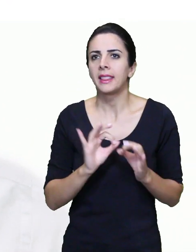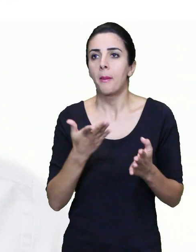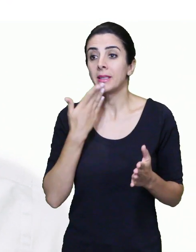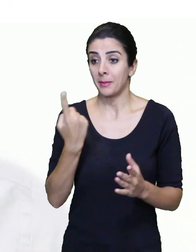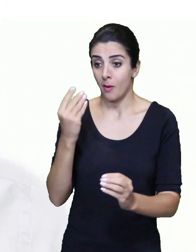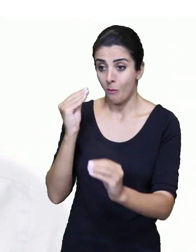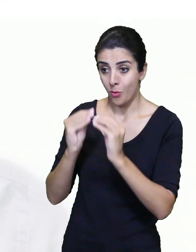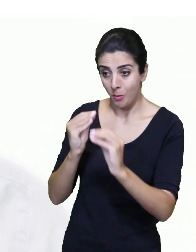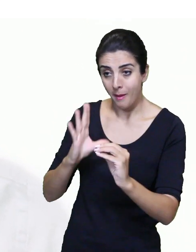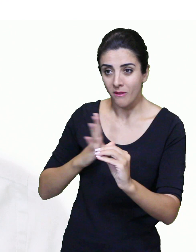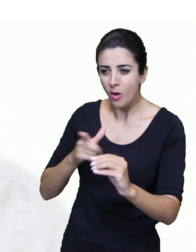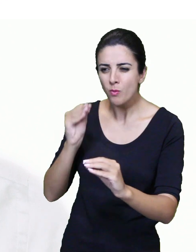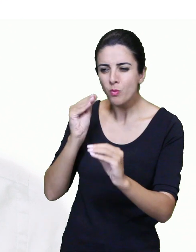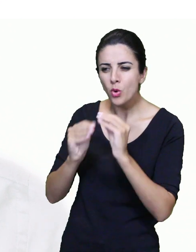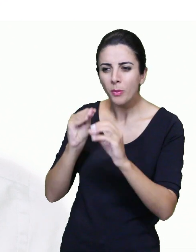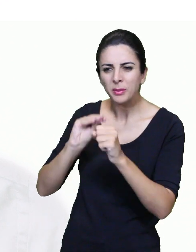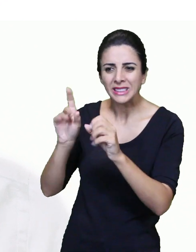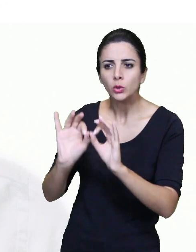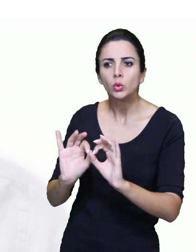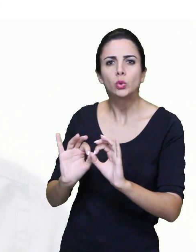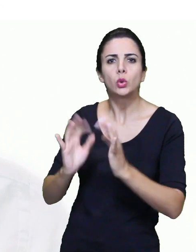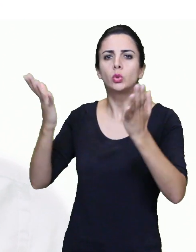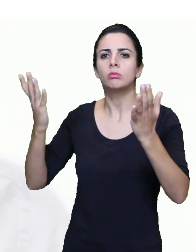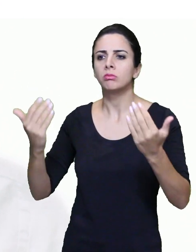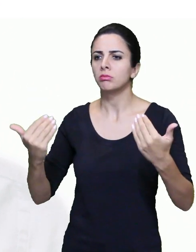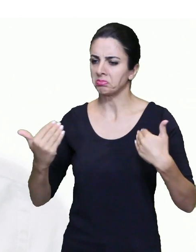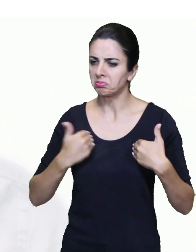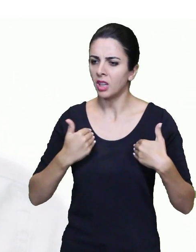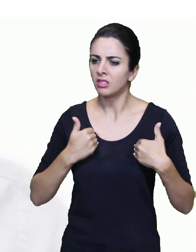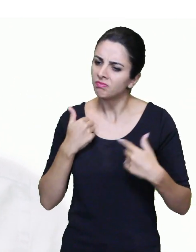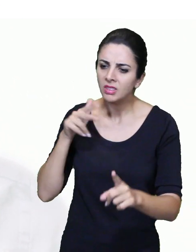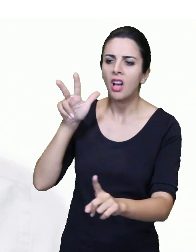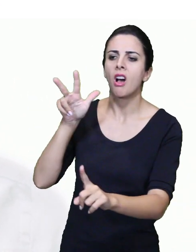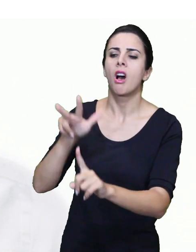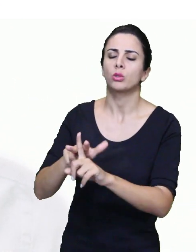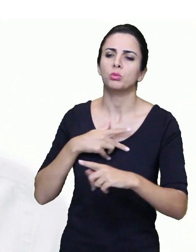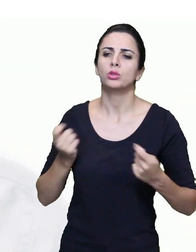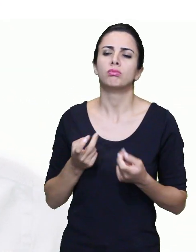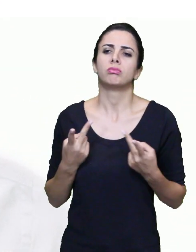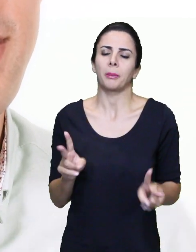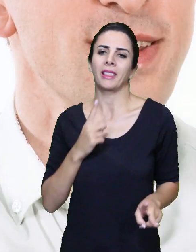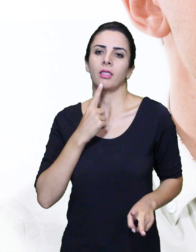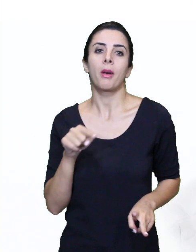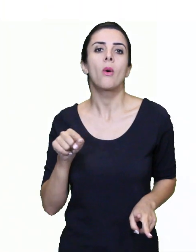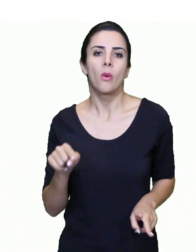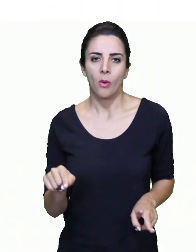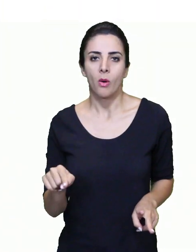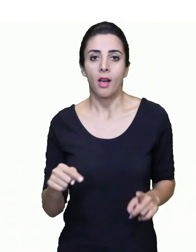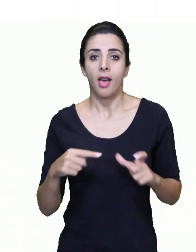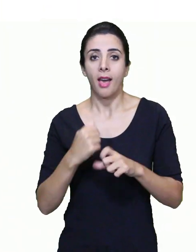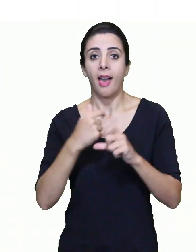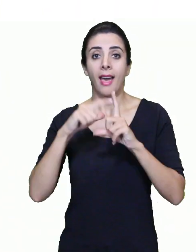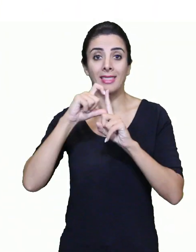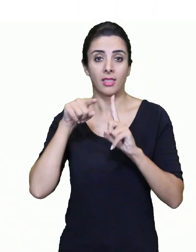sorun var ortada Ve bu sorunun çözünü için ben bu işin içerisinde aktif rol oynayabilirim demek Ege,